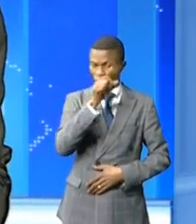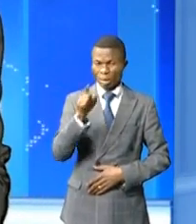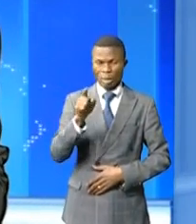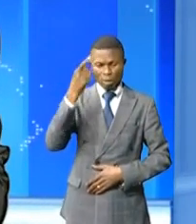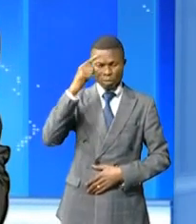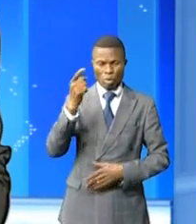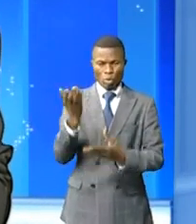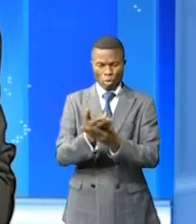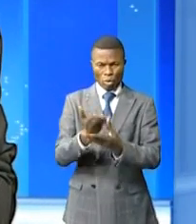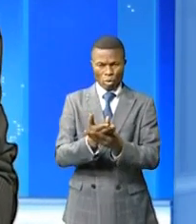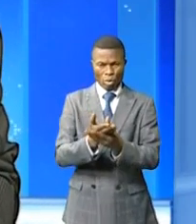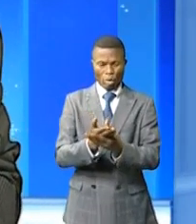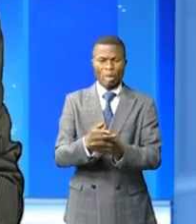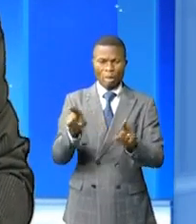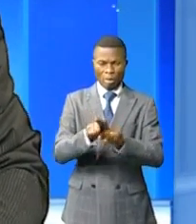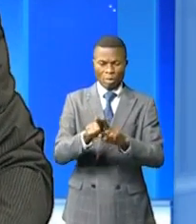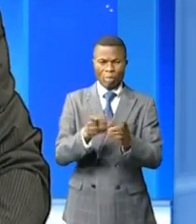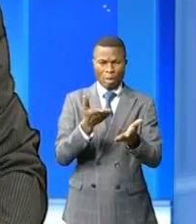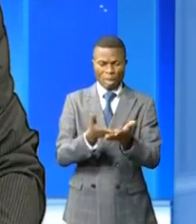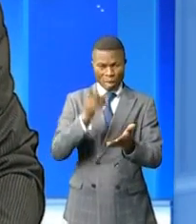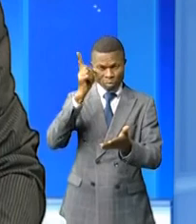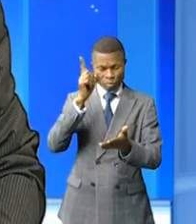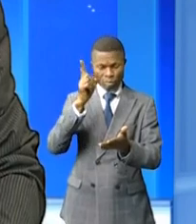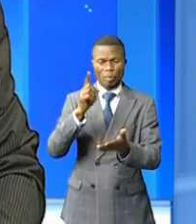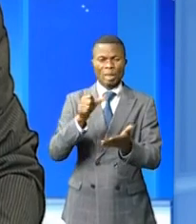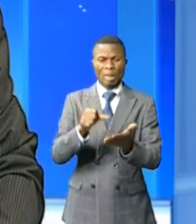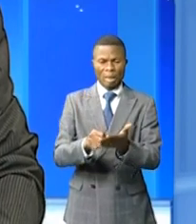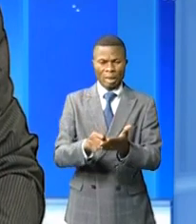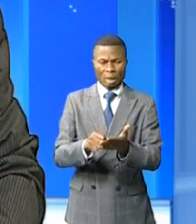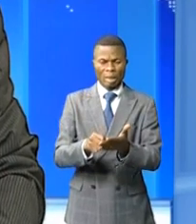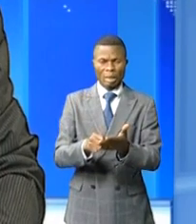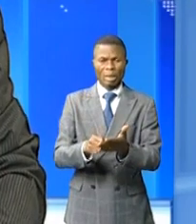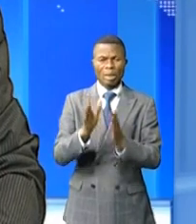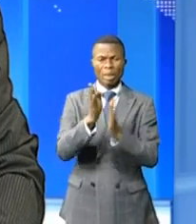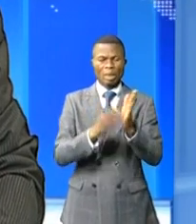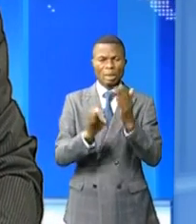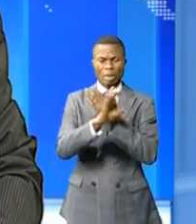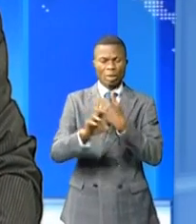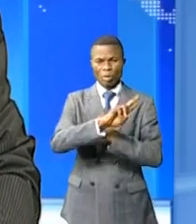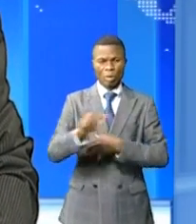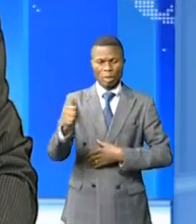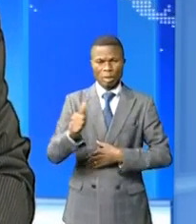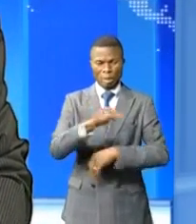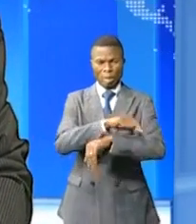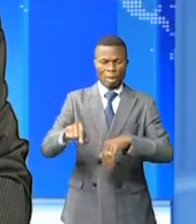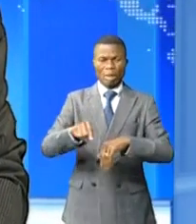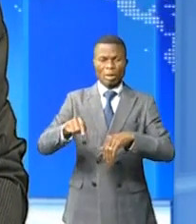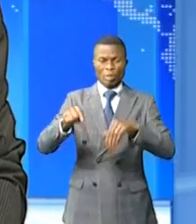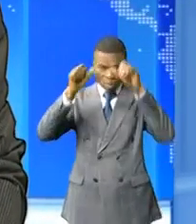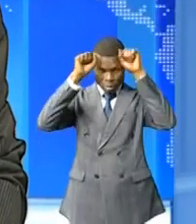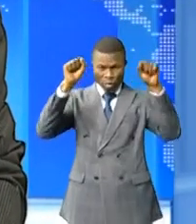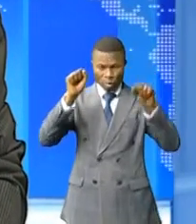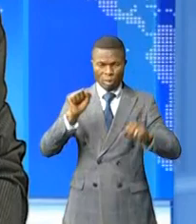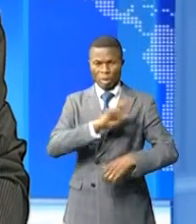pour copie certifiée conforme à l'original, le 19 août 2021, le cabinet du président de